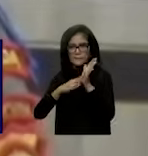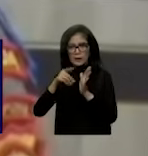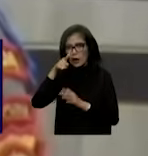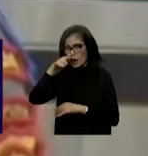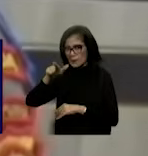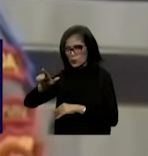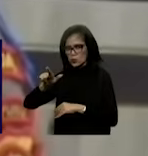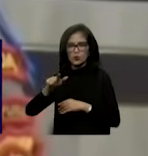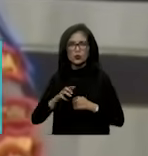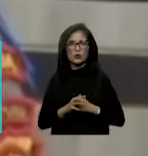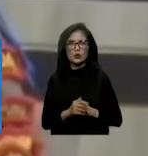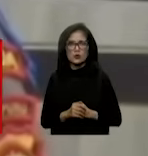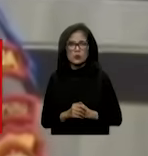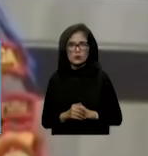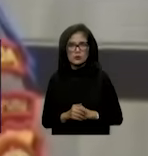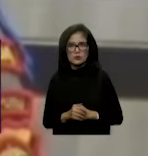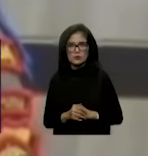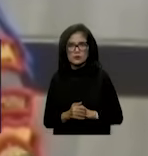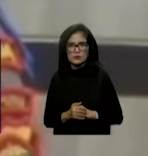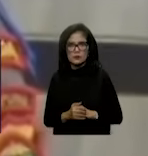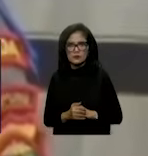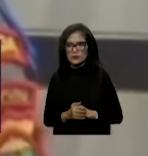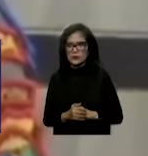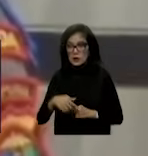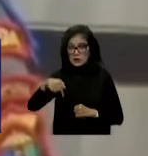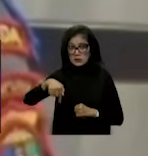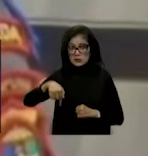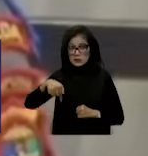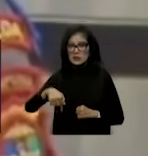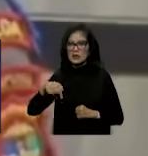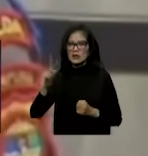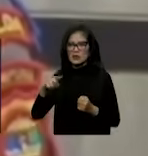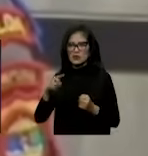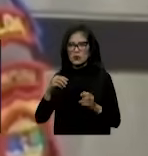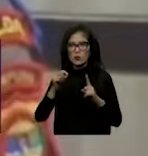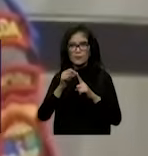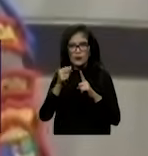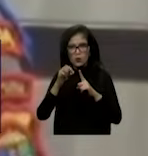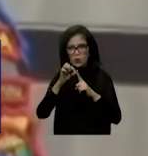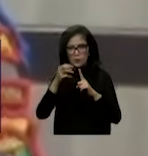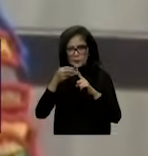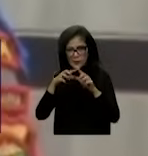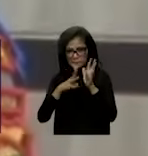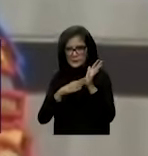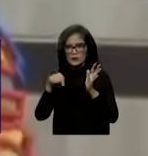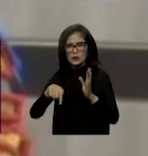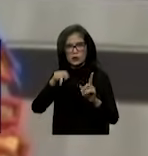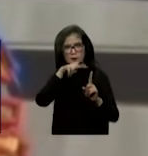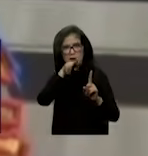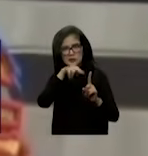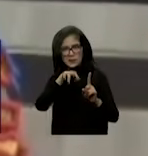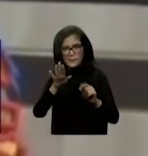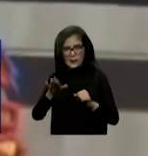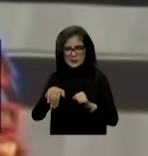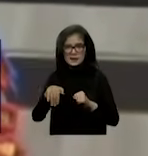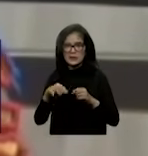Saat ini petugas kami sedang dilakukan pemeriksaan oleh Bid Propam Polda Lampung bekerjasama dengan si Propam